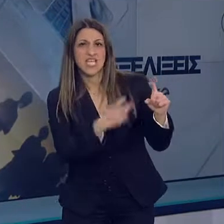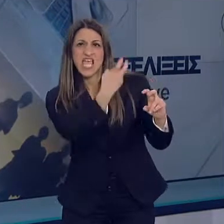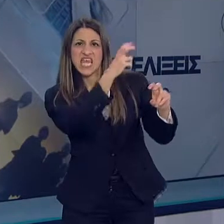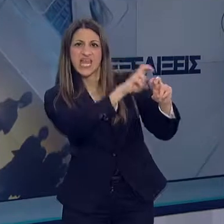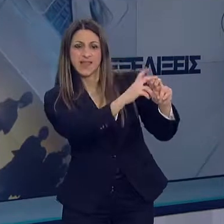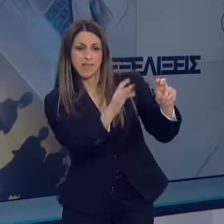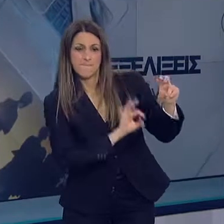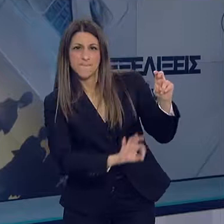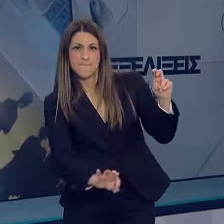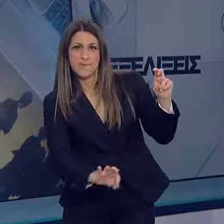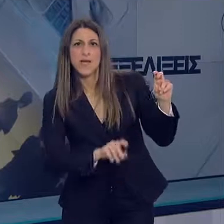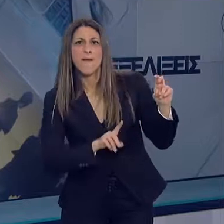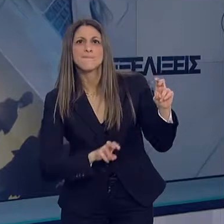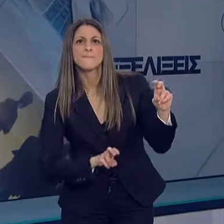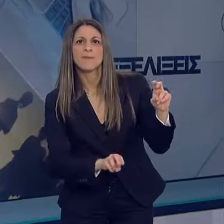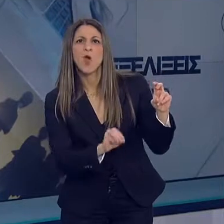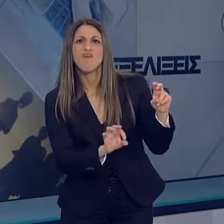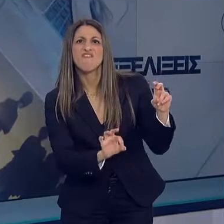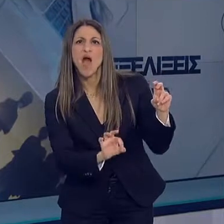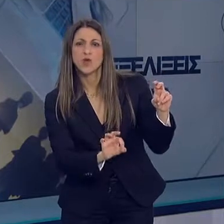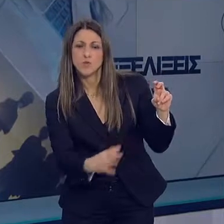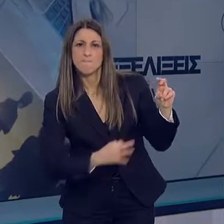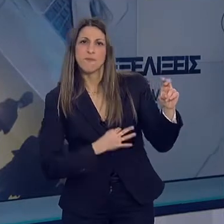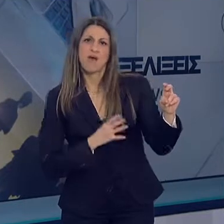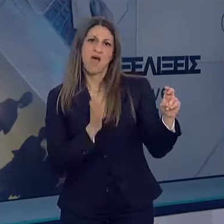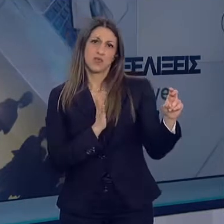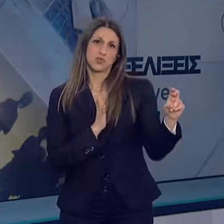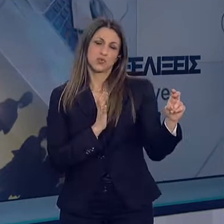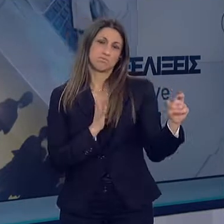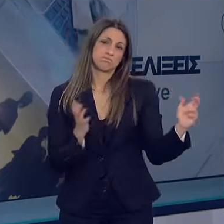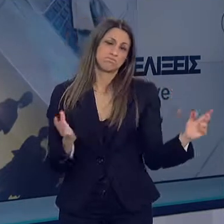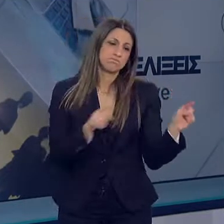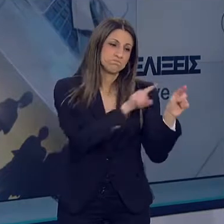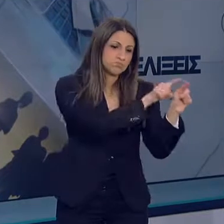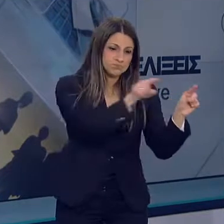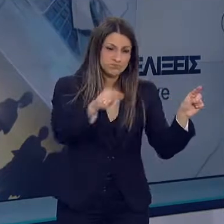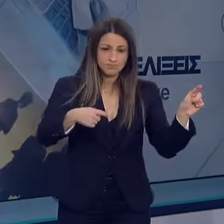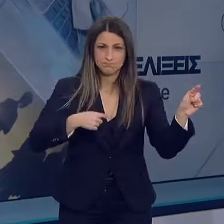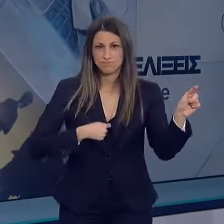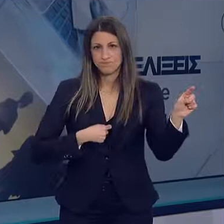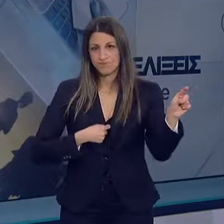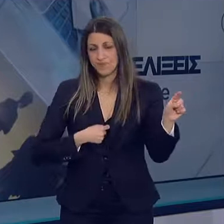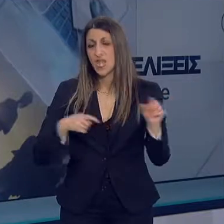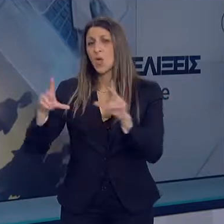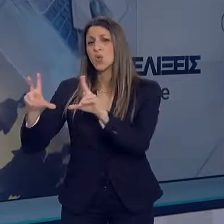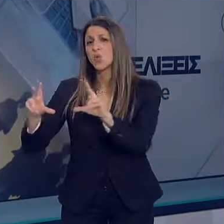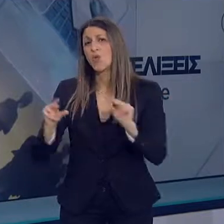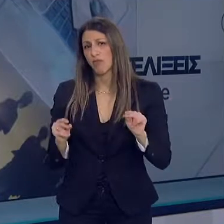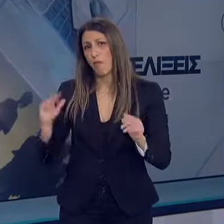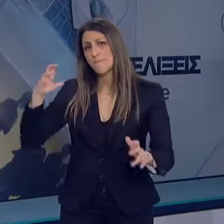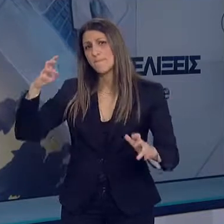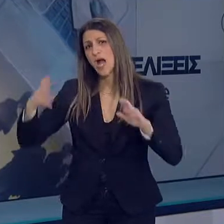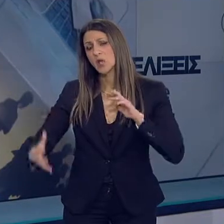ζώο για να προχωρήσει προς τον άνθρωπο ο ιός. Άρα δεν συμμεριζόμαστε μια θεωρία συνωμοσίας και ο Παγκόσμιος Οργανισμός Υγείας δεν συμμερίζεται